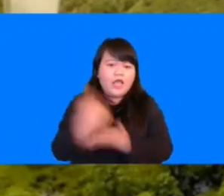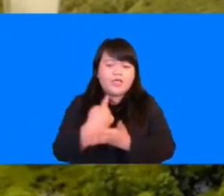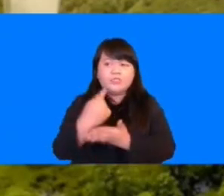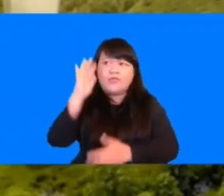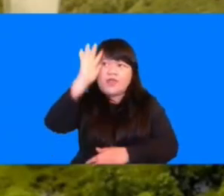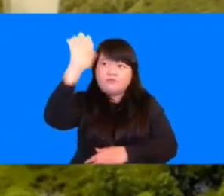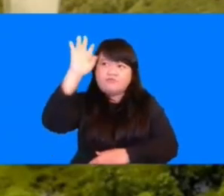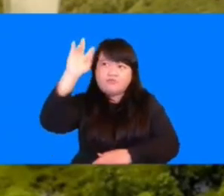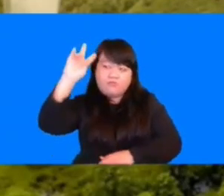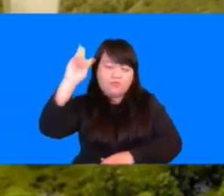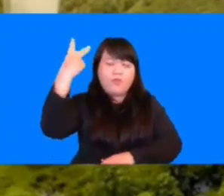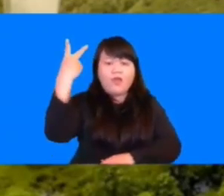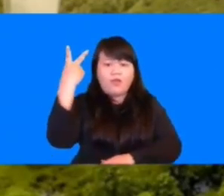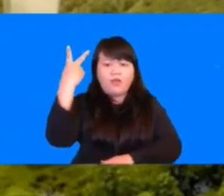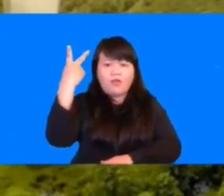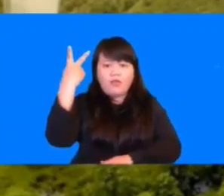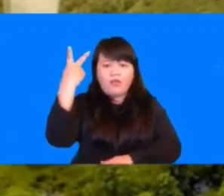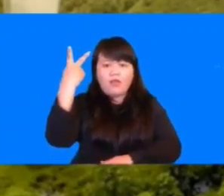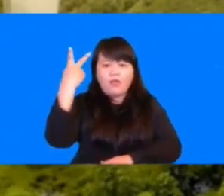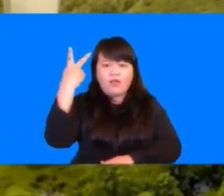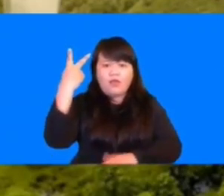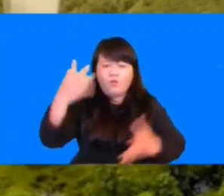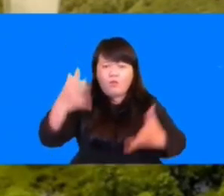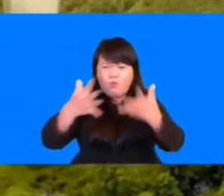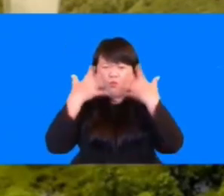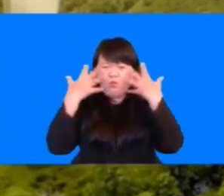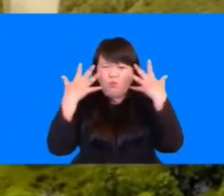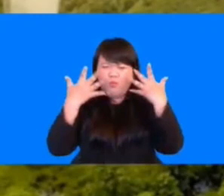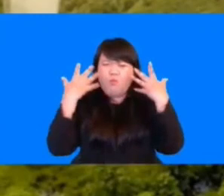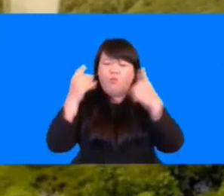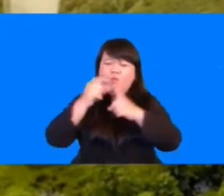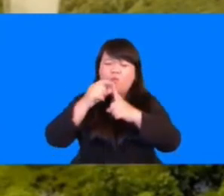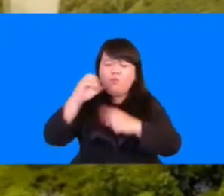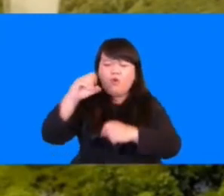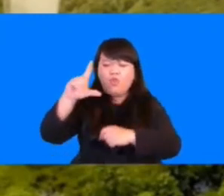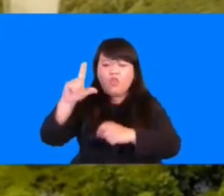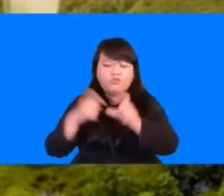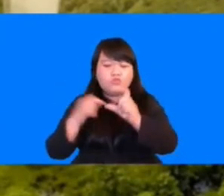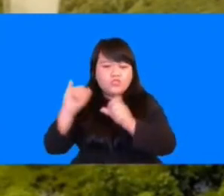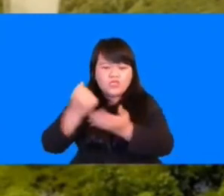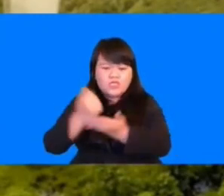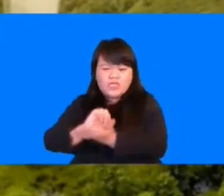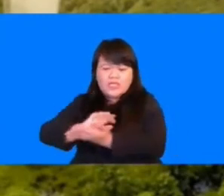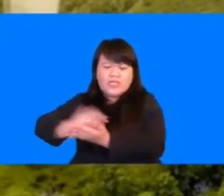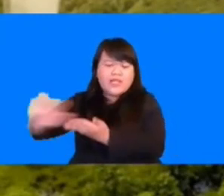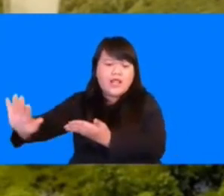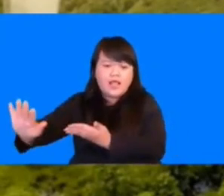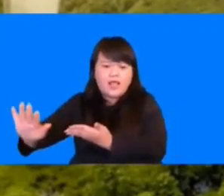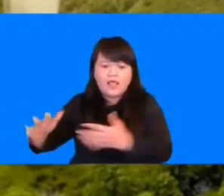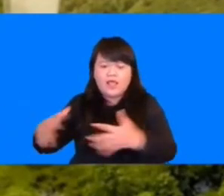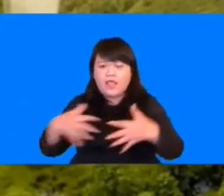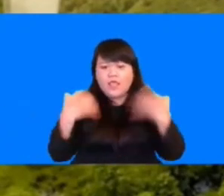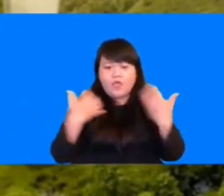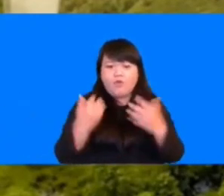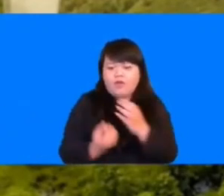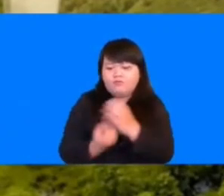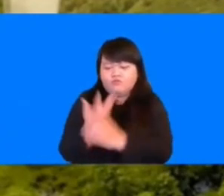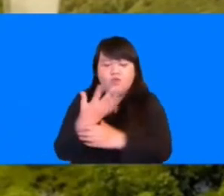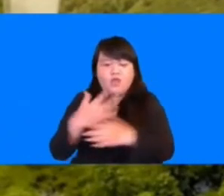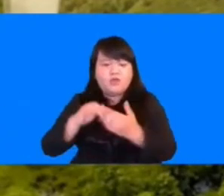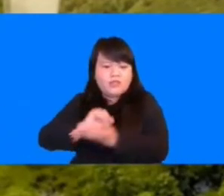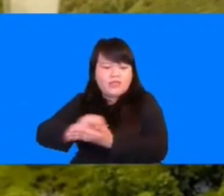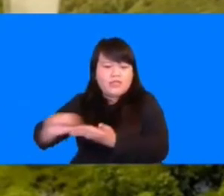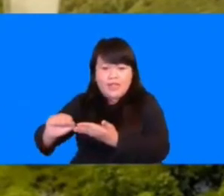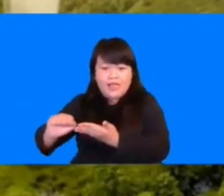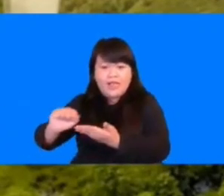iklim, peningkatan polusi, dan kehilangan keanekaragaman hayati. Ancaman